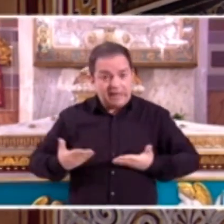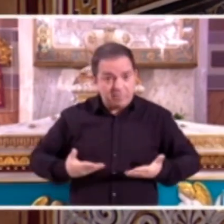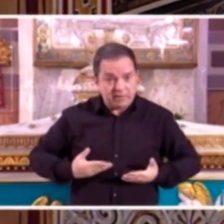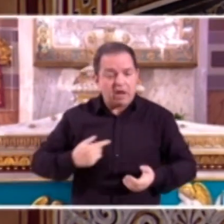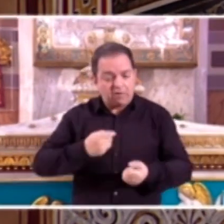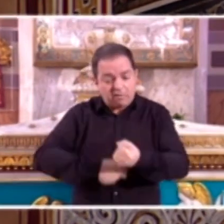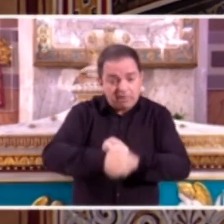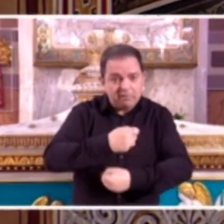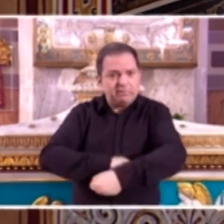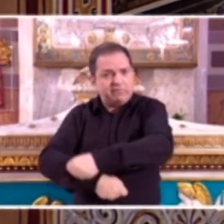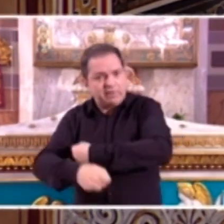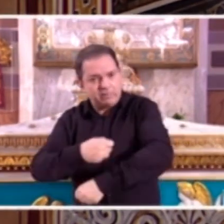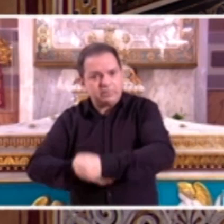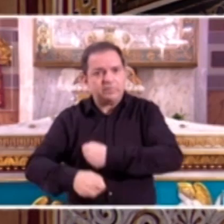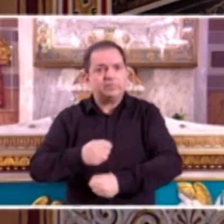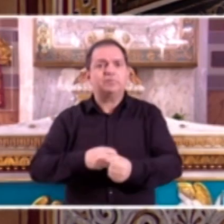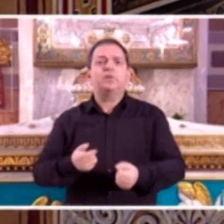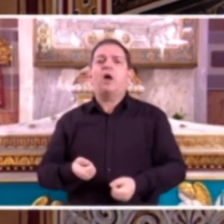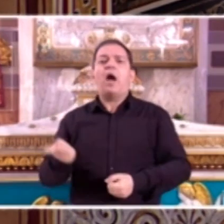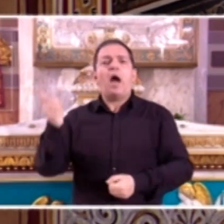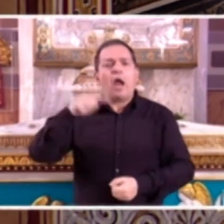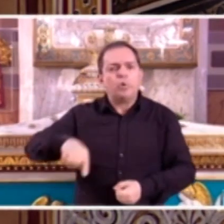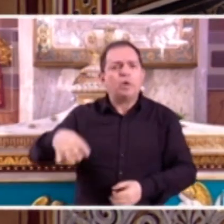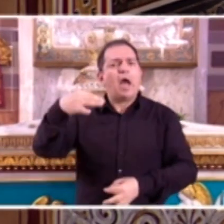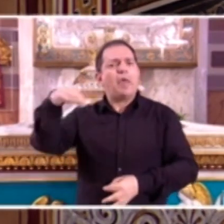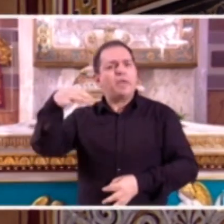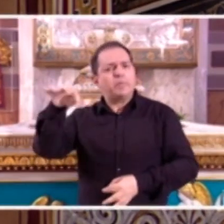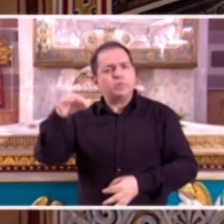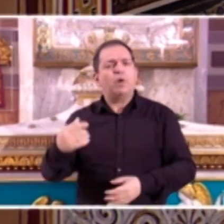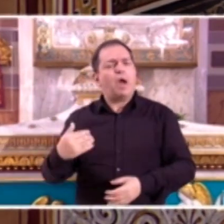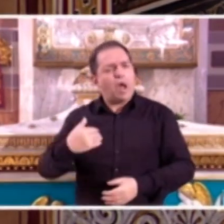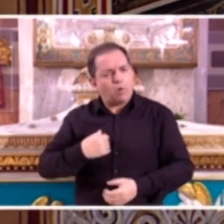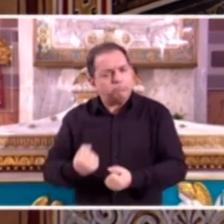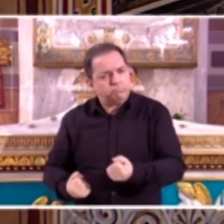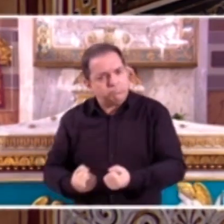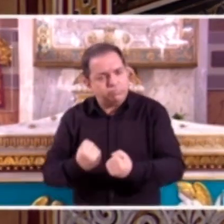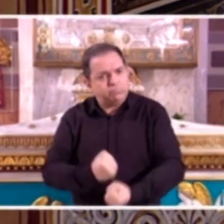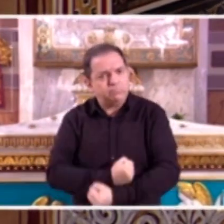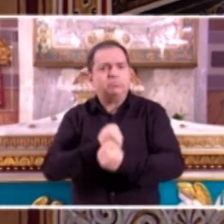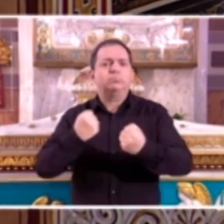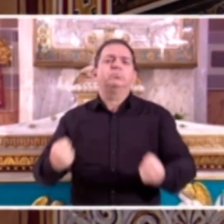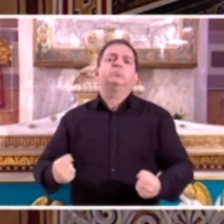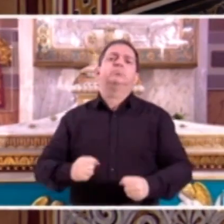βάλω επιδέσμους και το αδύναμο θα το δυναμώσω.